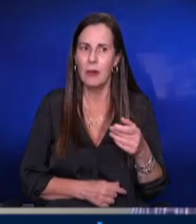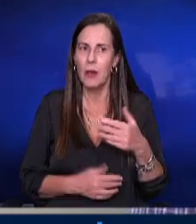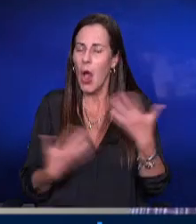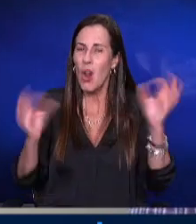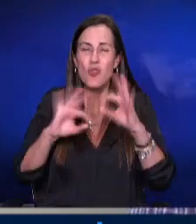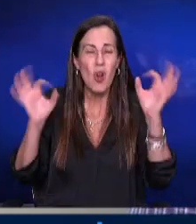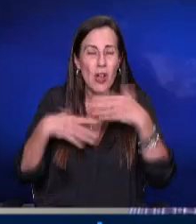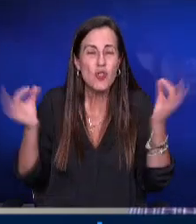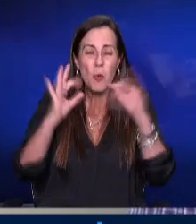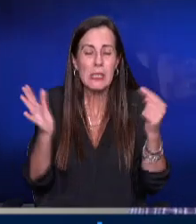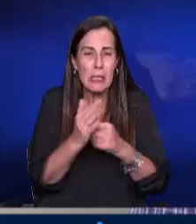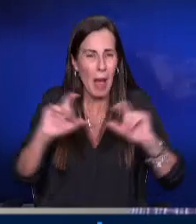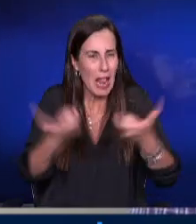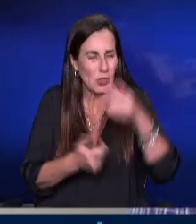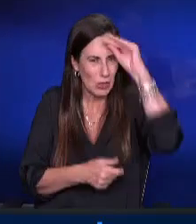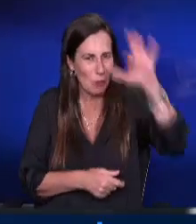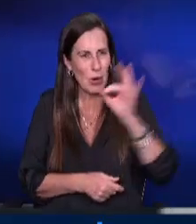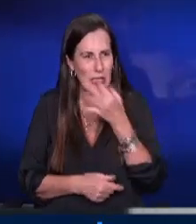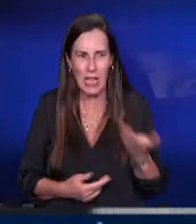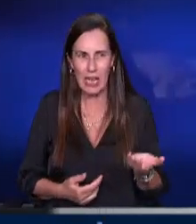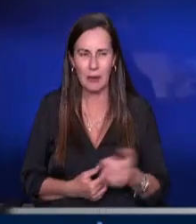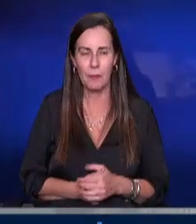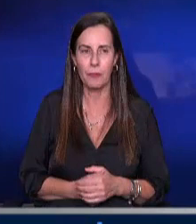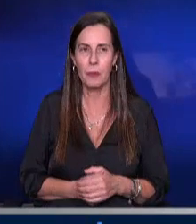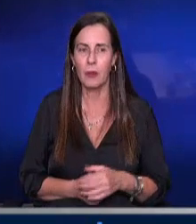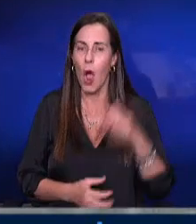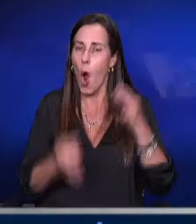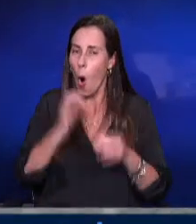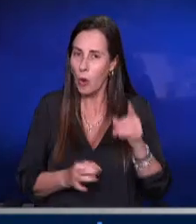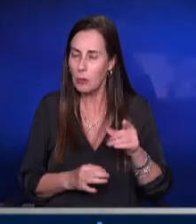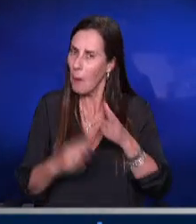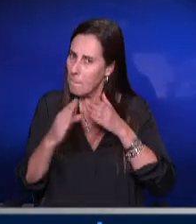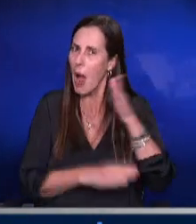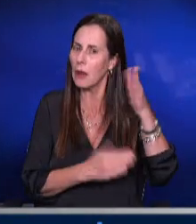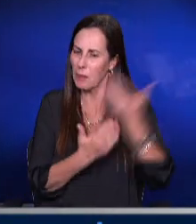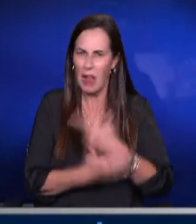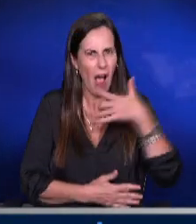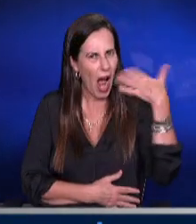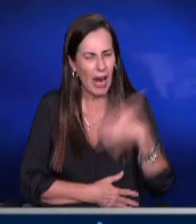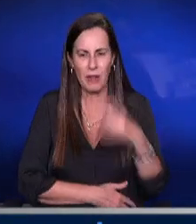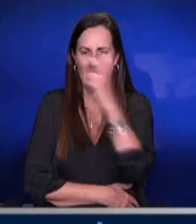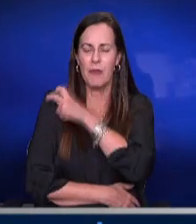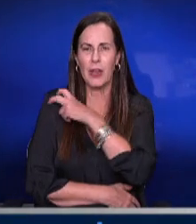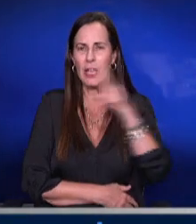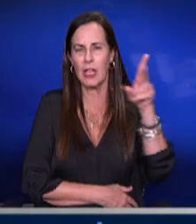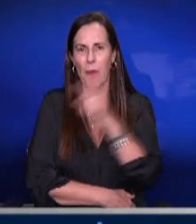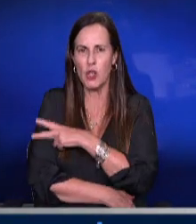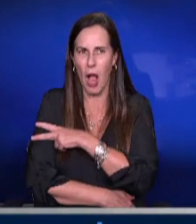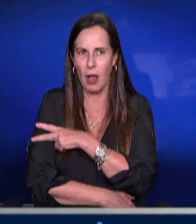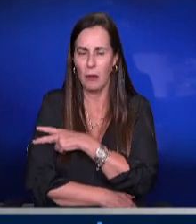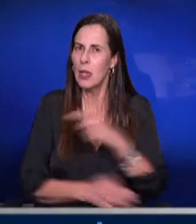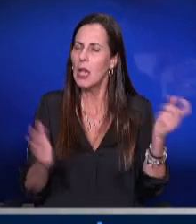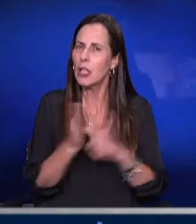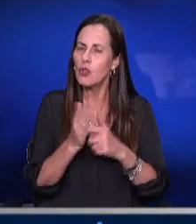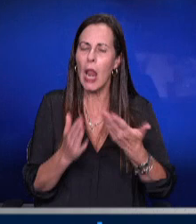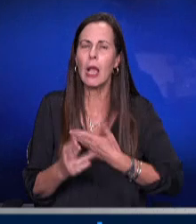הייתה שום סיבה לעצור את הקטין. הסנגוריה הציבורית פנתה במכתב חריף אל מפקד מחוז ירושלים בדרישה